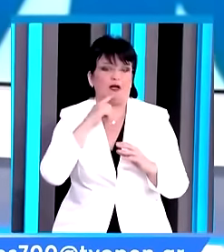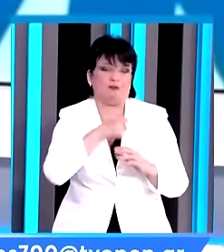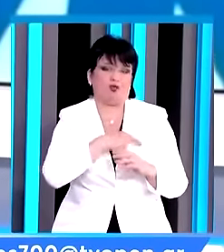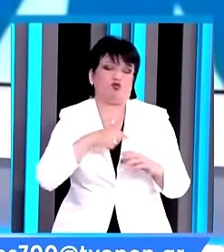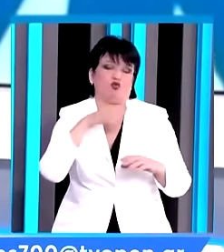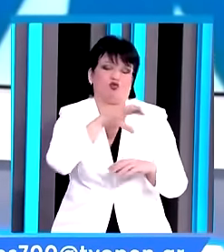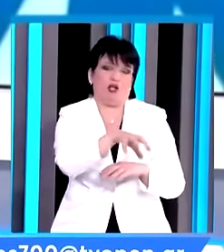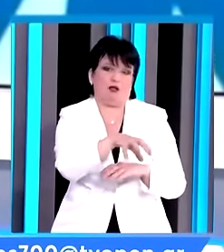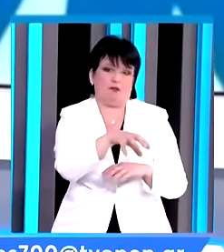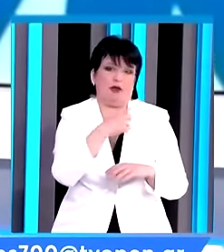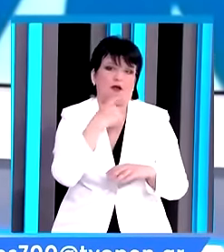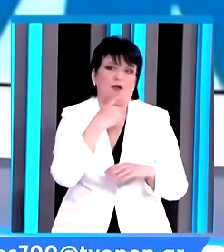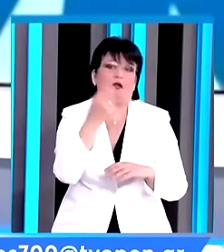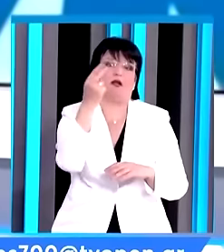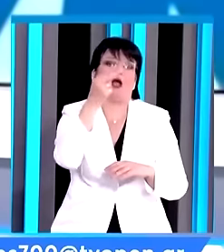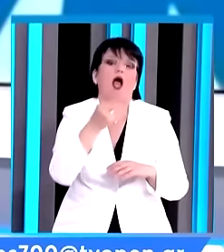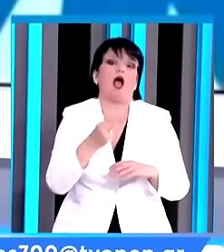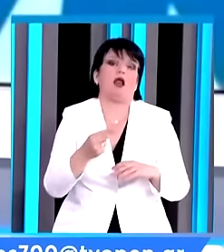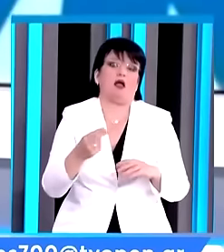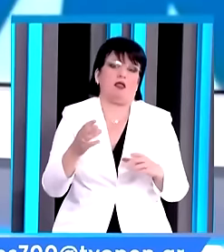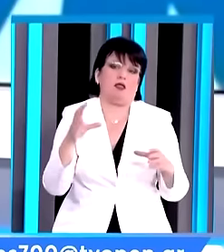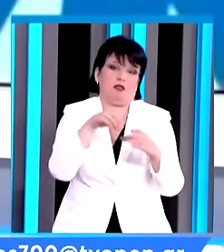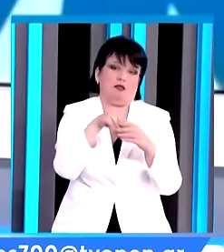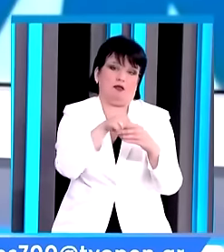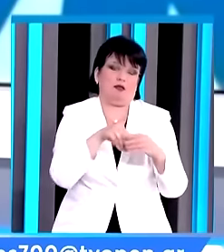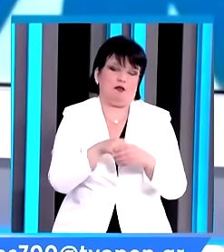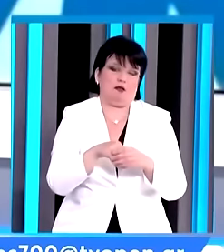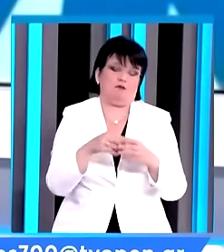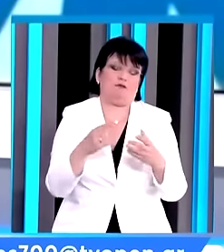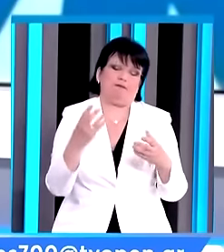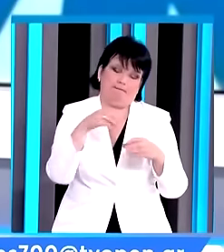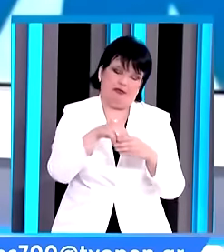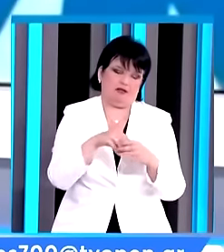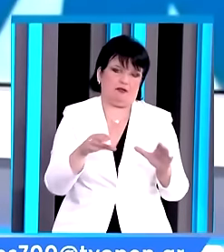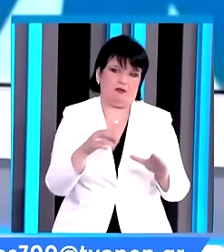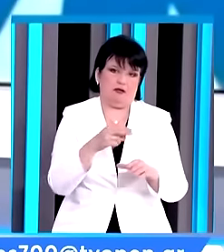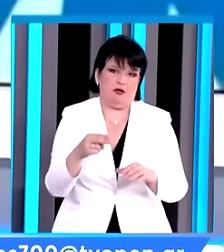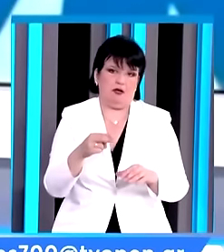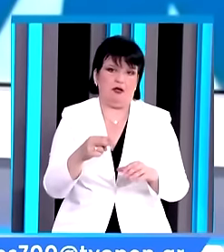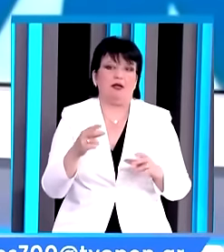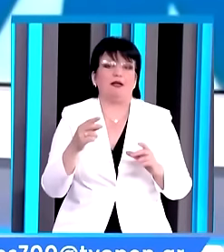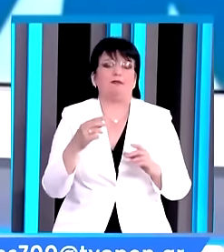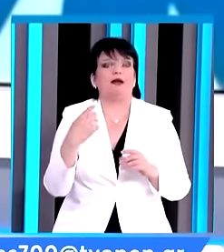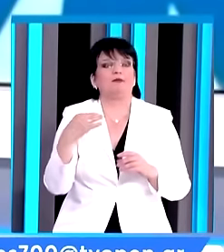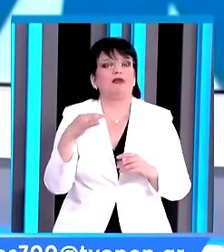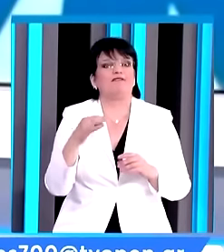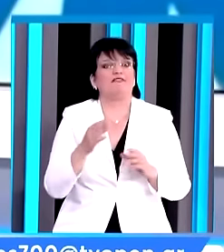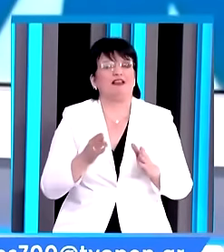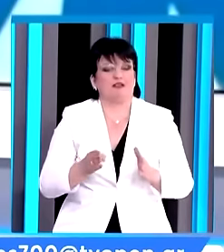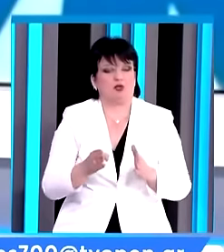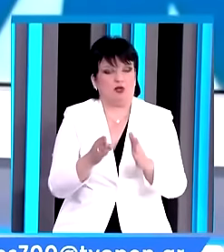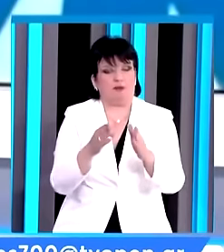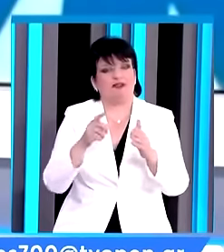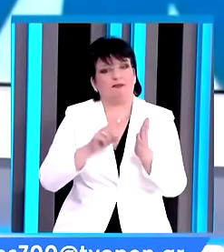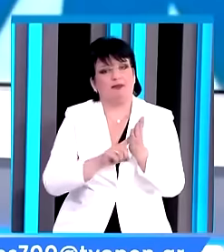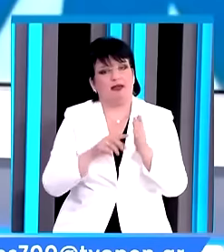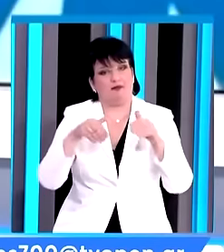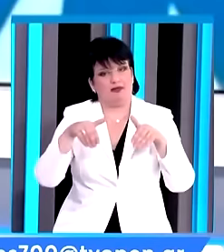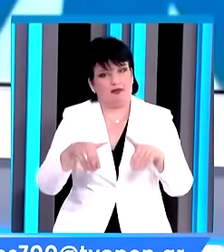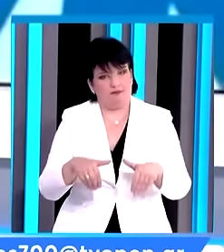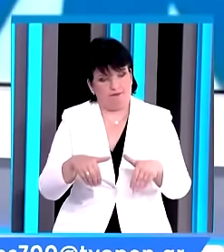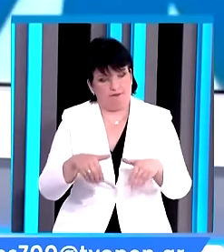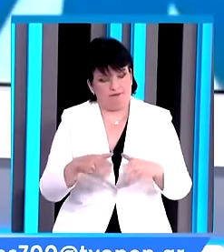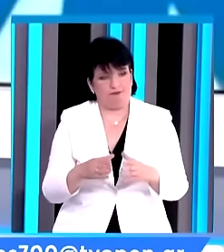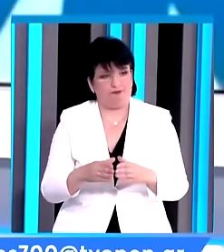είναι κατηγορούμενοι. Είναι πολύ κατηγορούμενοι, αλλά υπάρχει και μια λεπτή γραμμή την οποία πρέπει να υπηρετήσουμε μεταξύ των